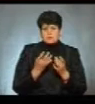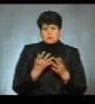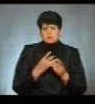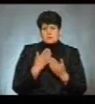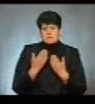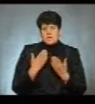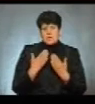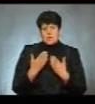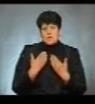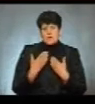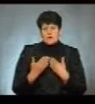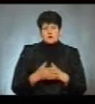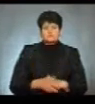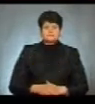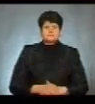переговори.